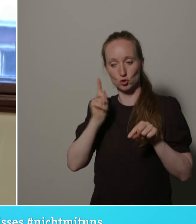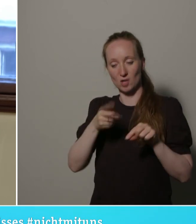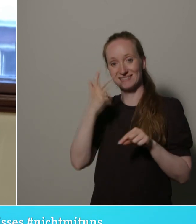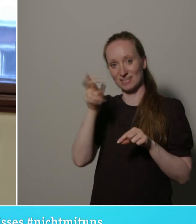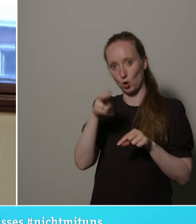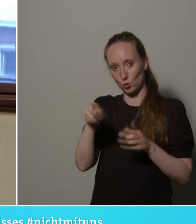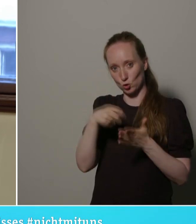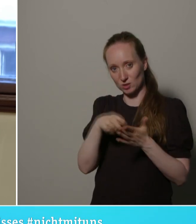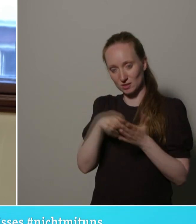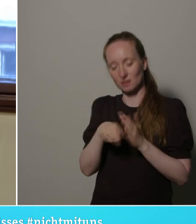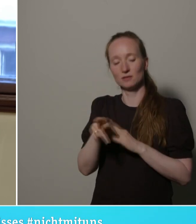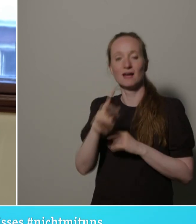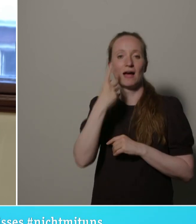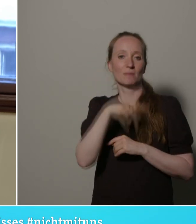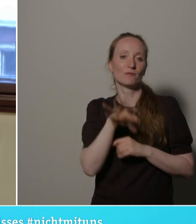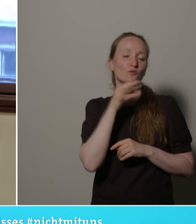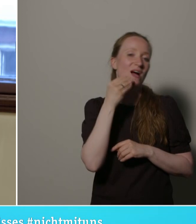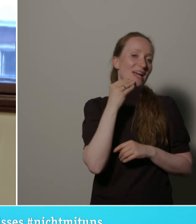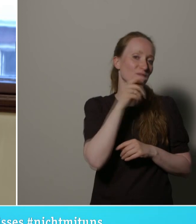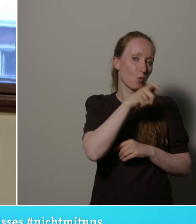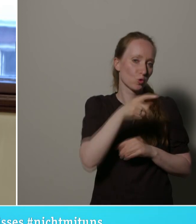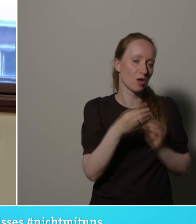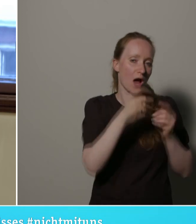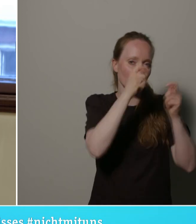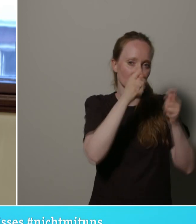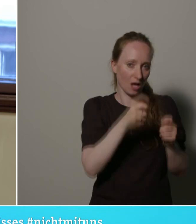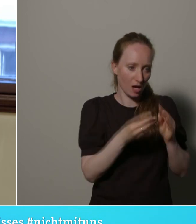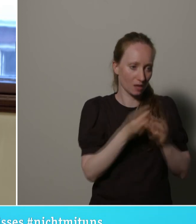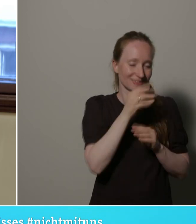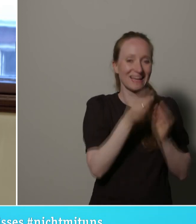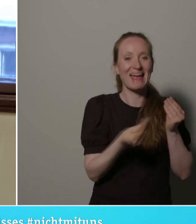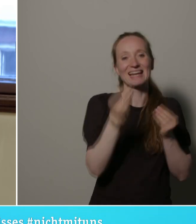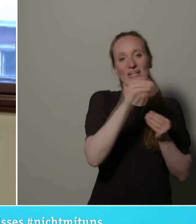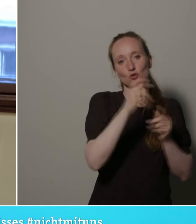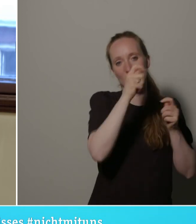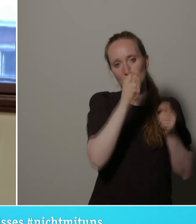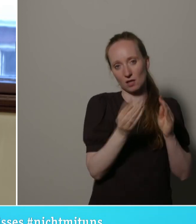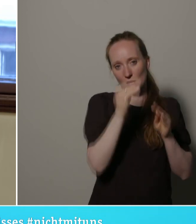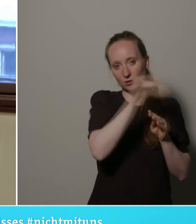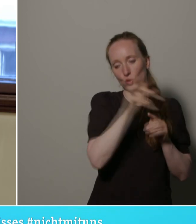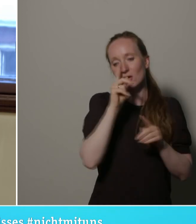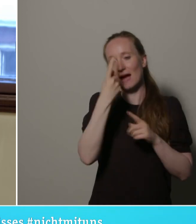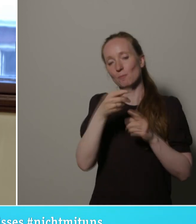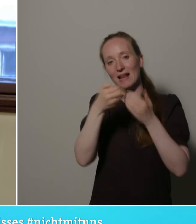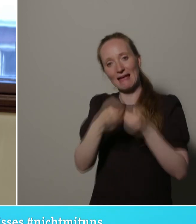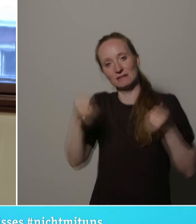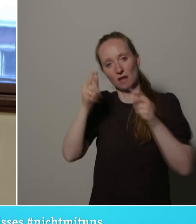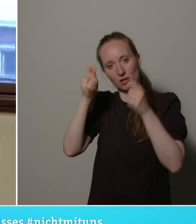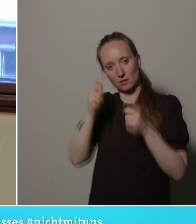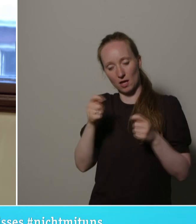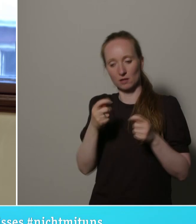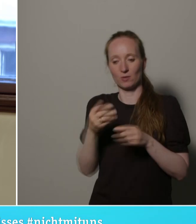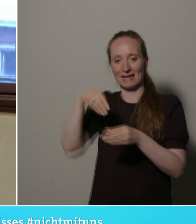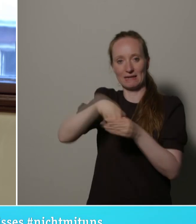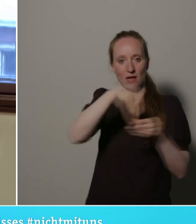den Einwohnerantrag und einmal im separaten Antrag. Die sind ja deckungsgleich. Wir würden also